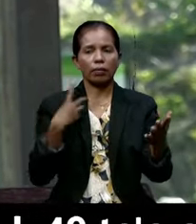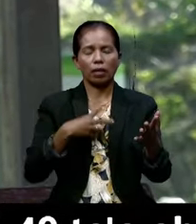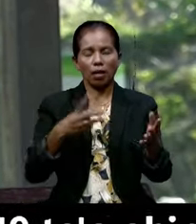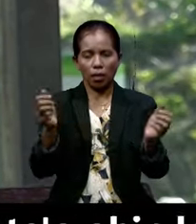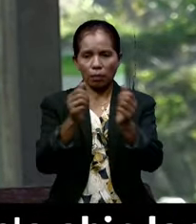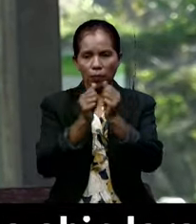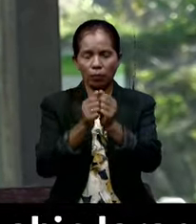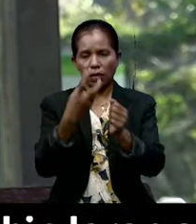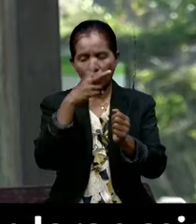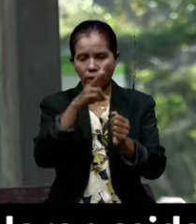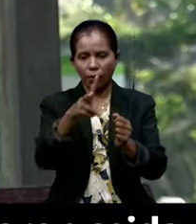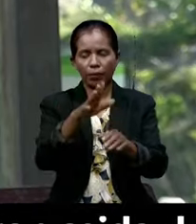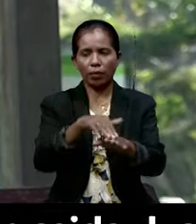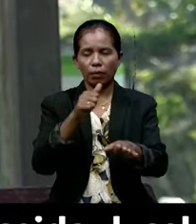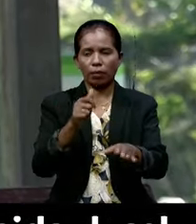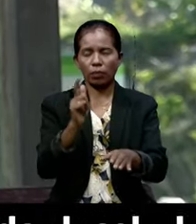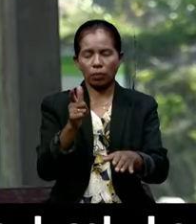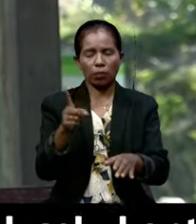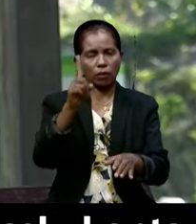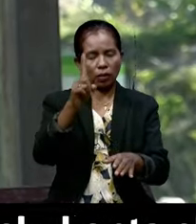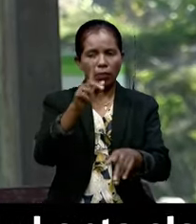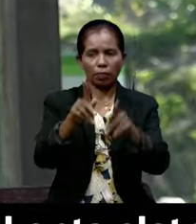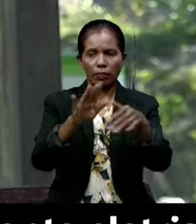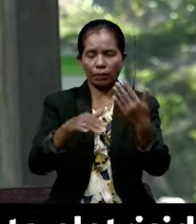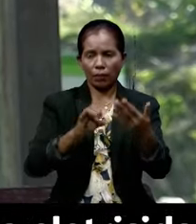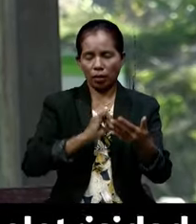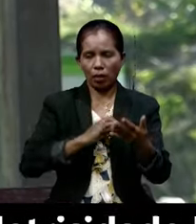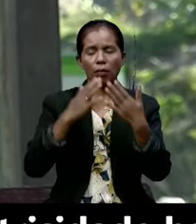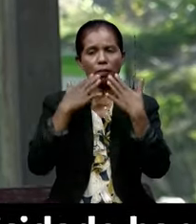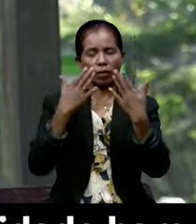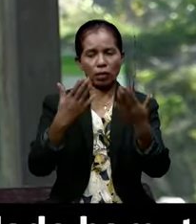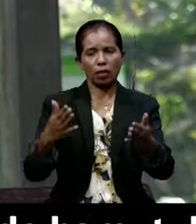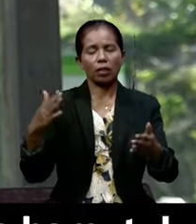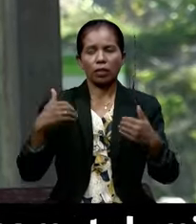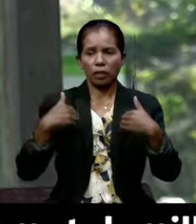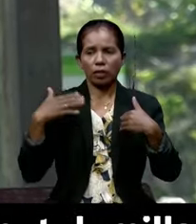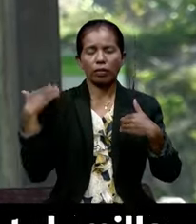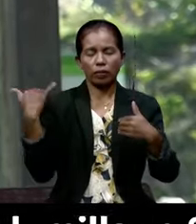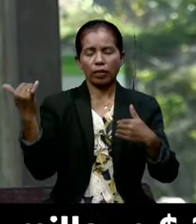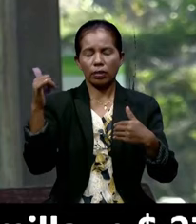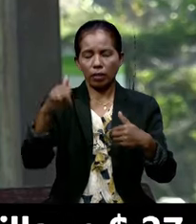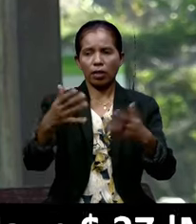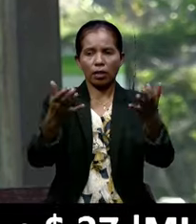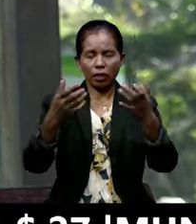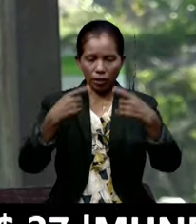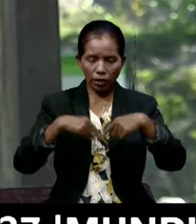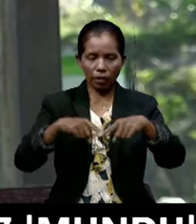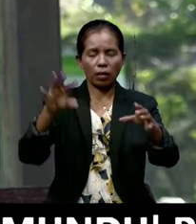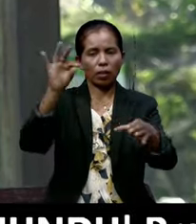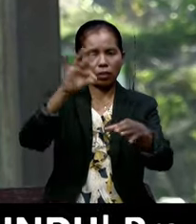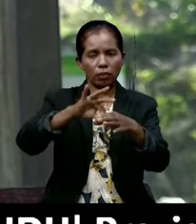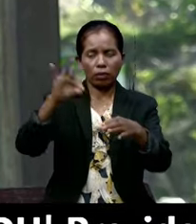tuh. Itu rekrut agora 21 pessoas, i hawa gardese tambah ya joven sir akar fila fala be